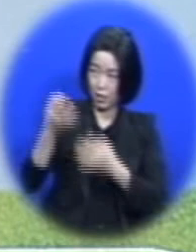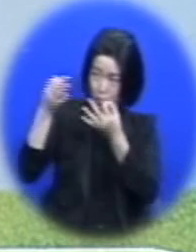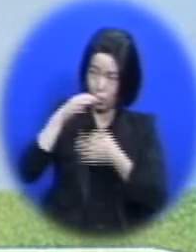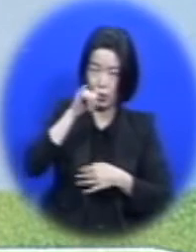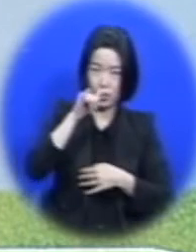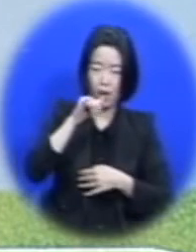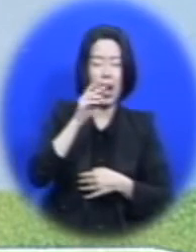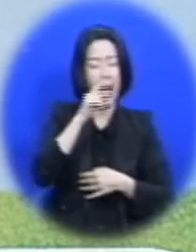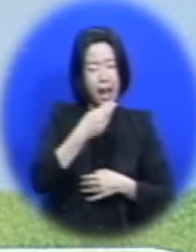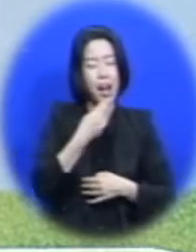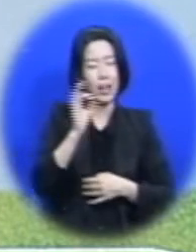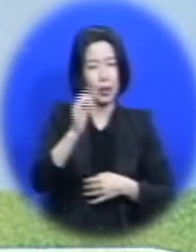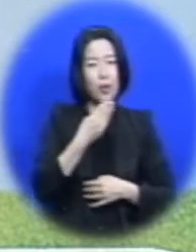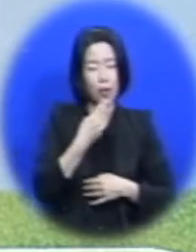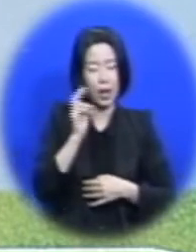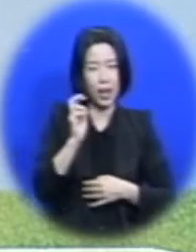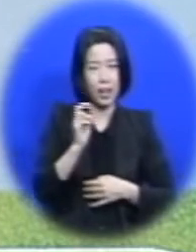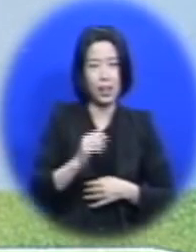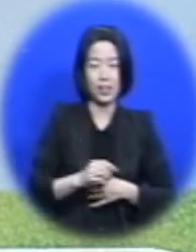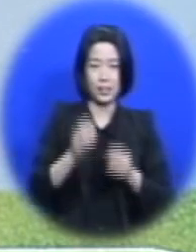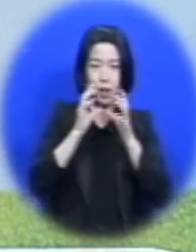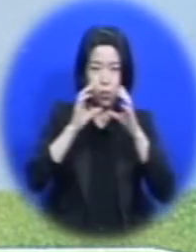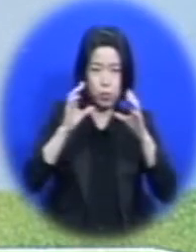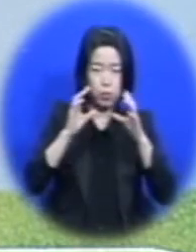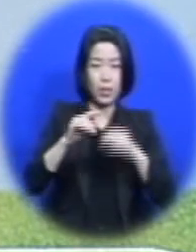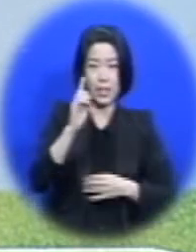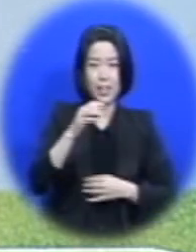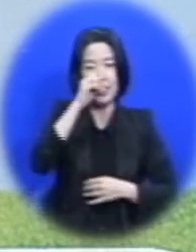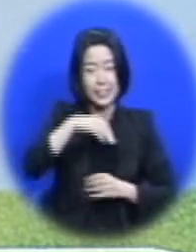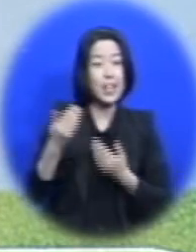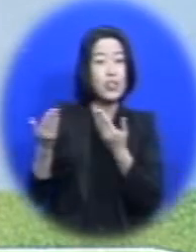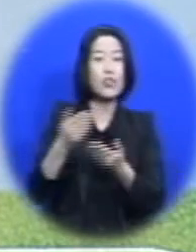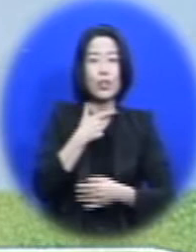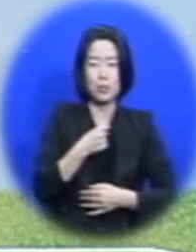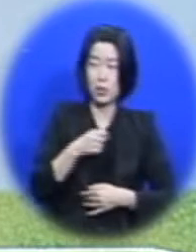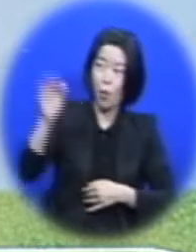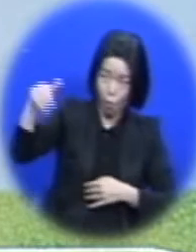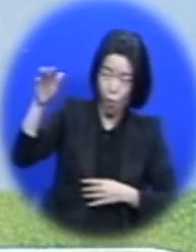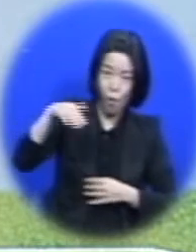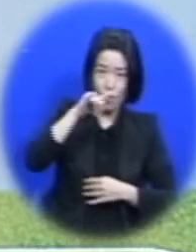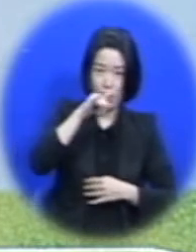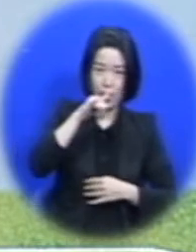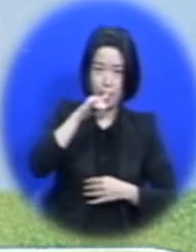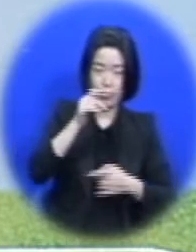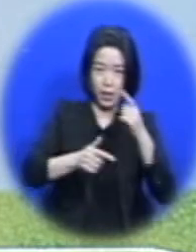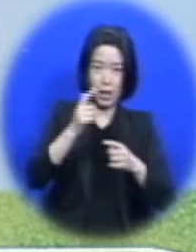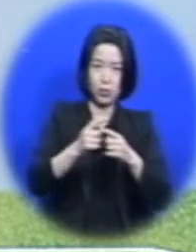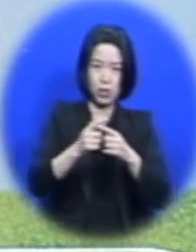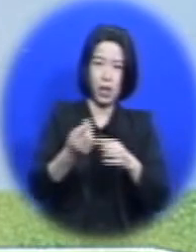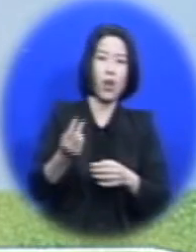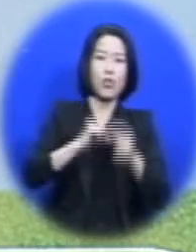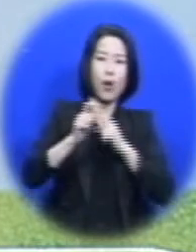아 틀림없이 돈이 없는 뭐 해 구나 에 풍자 나를 그냥 주려고 5 라고 불렀습니다 아이가 나무 뒤에 숨어